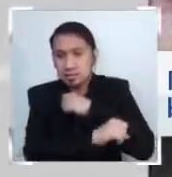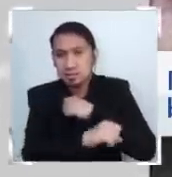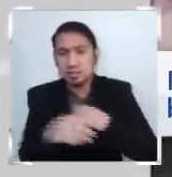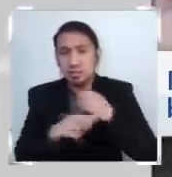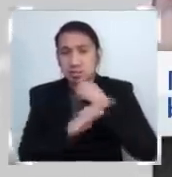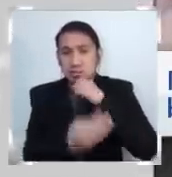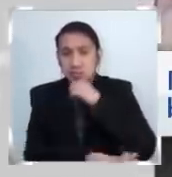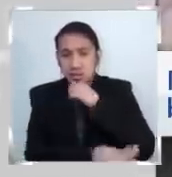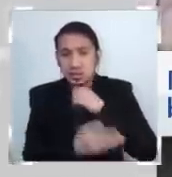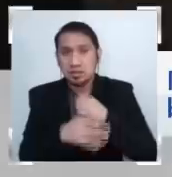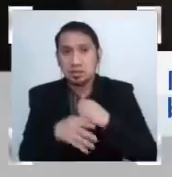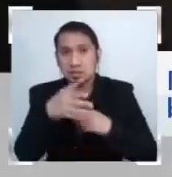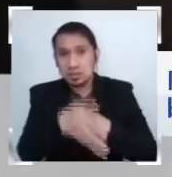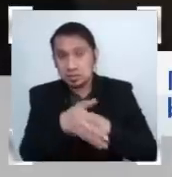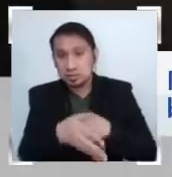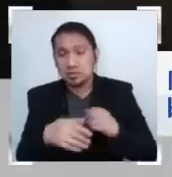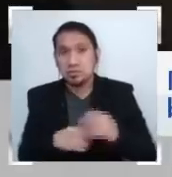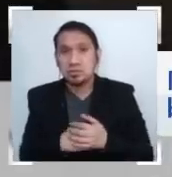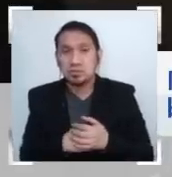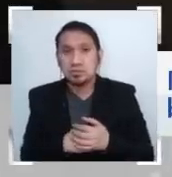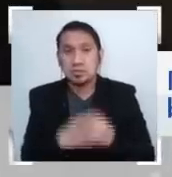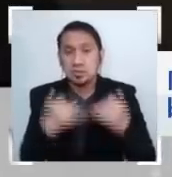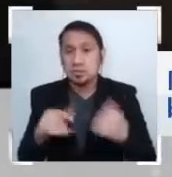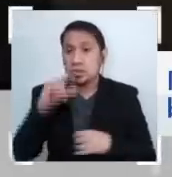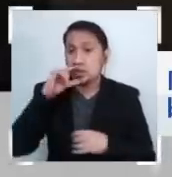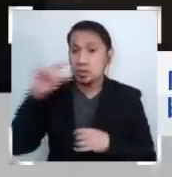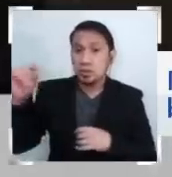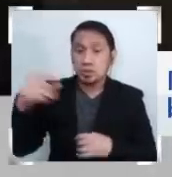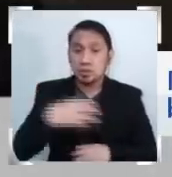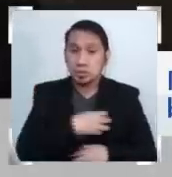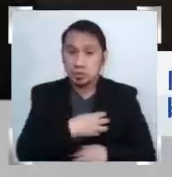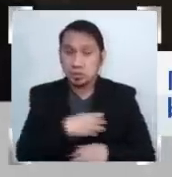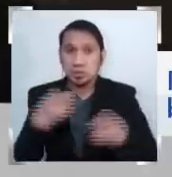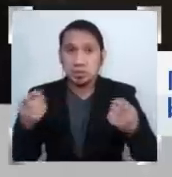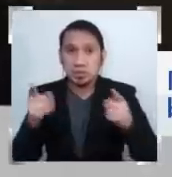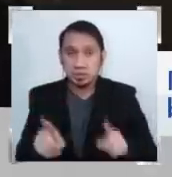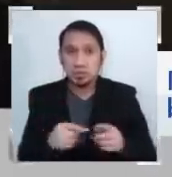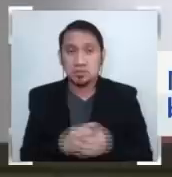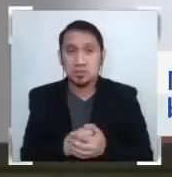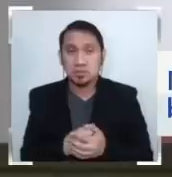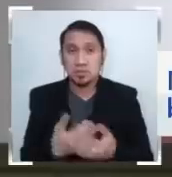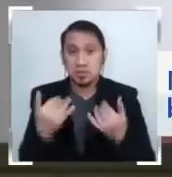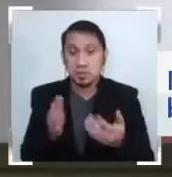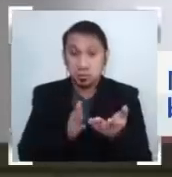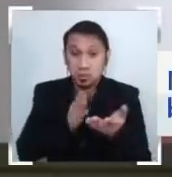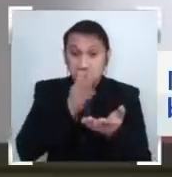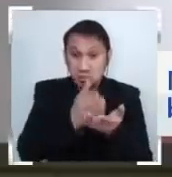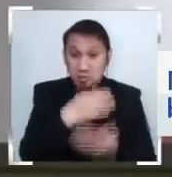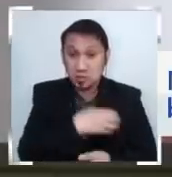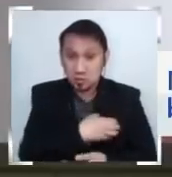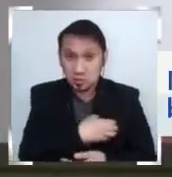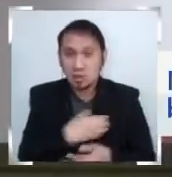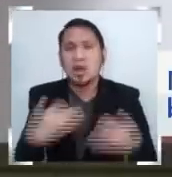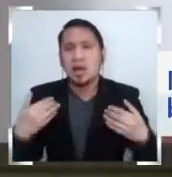nakalagay lang sa passenger seat sa likod. Inireport nila sa estasyon ng pulis ang nangyari. Pagdating namin sa police station, may nauna na daw sa